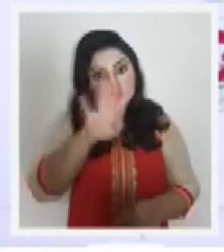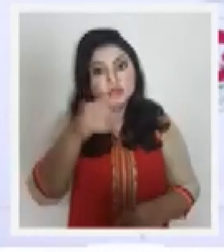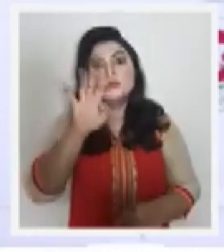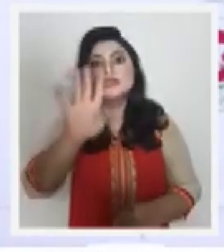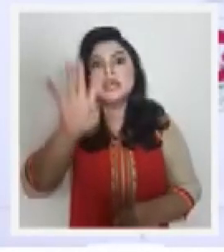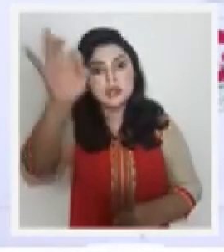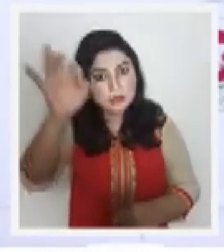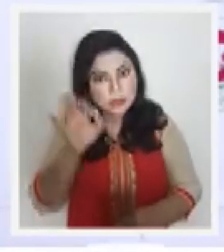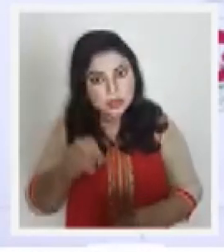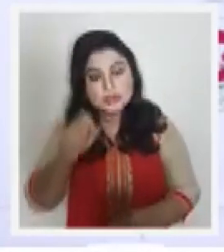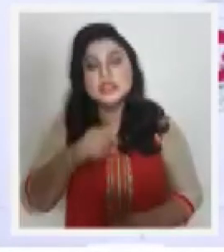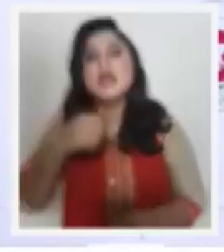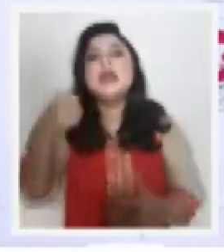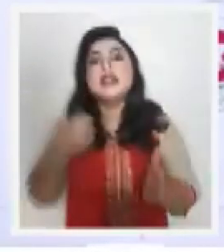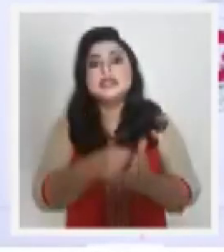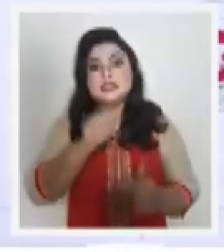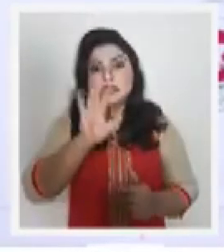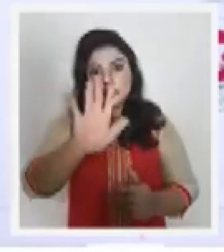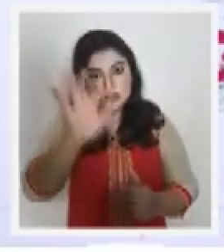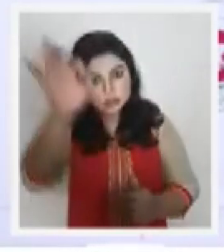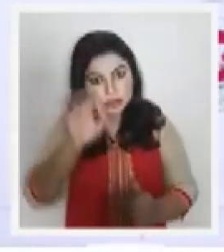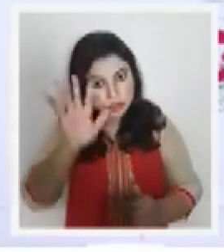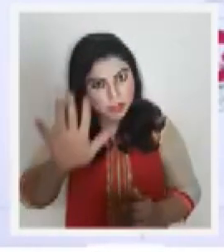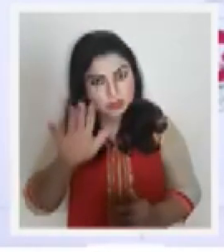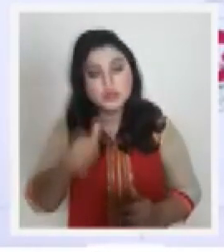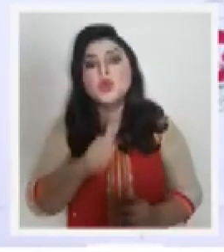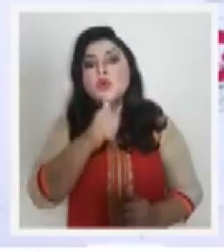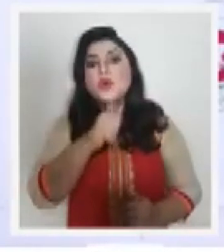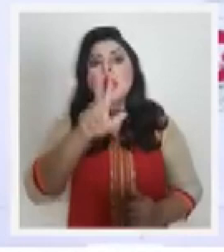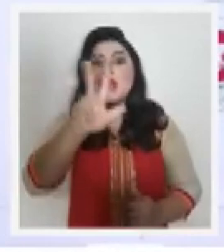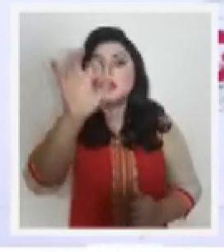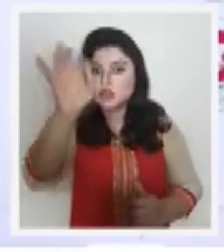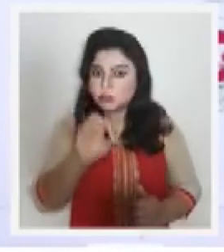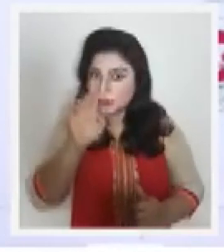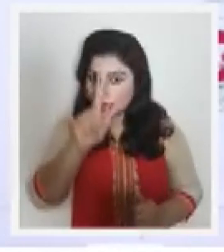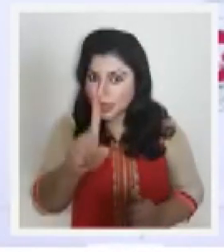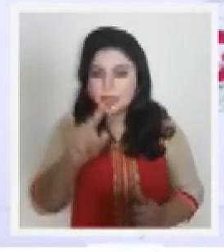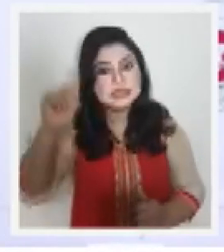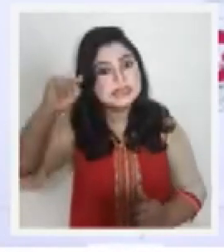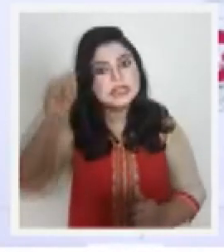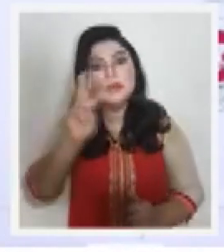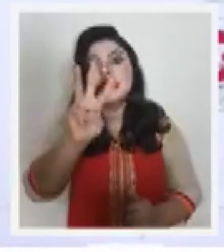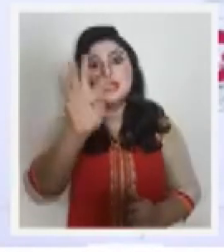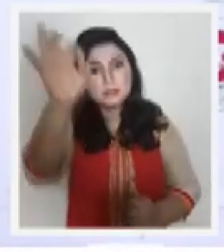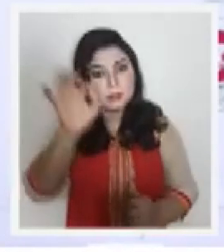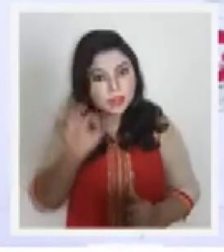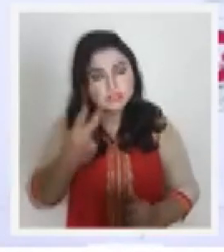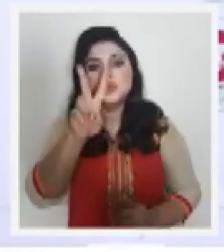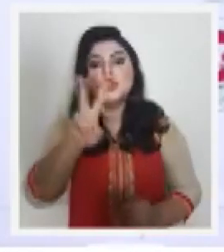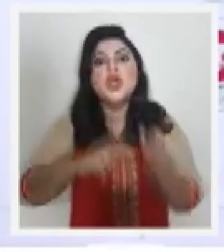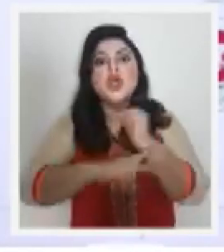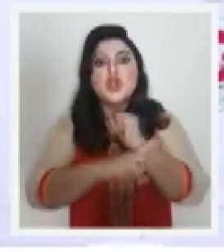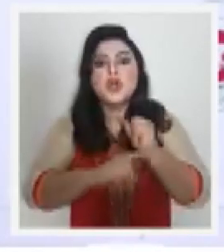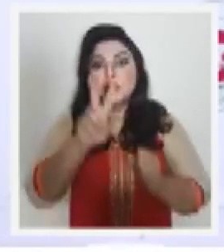বিভাগে 64.7%, চট্টগ্রাম 14.4%, রাজশাহী 5.5%, খুলনা